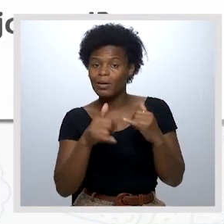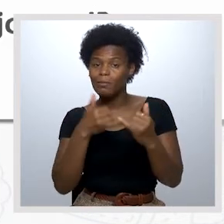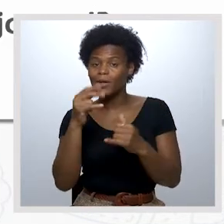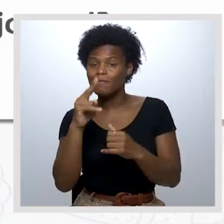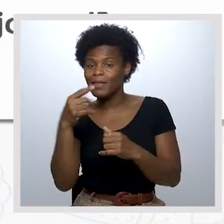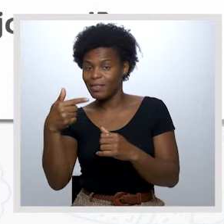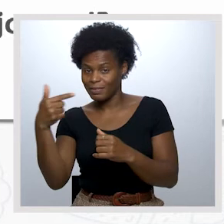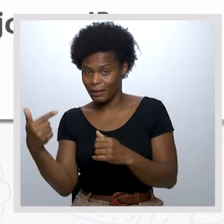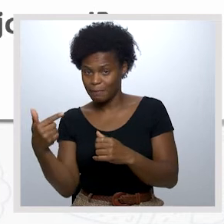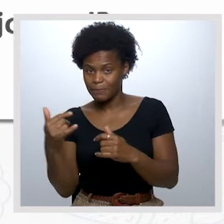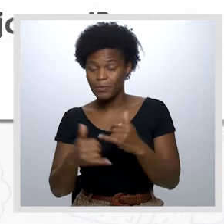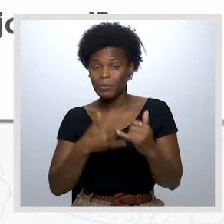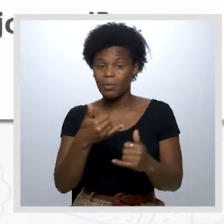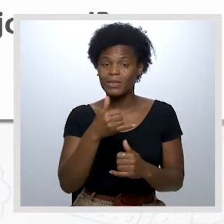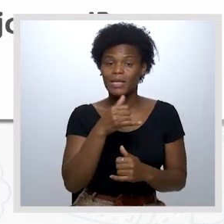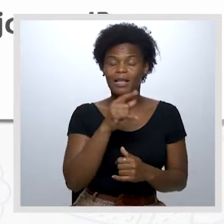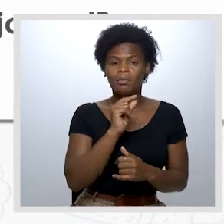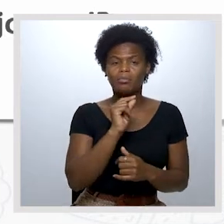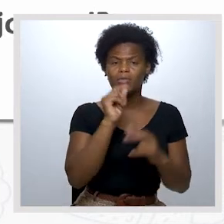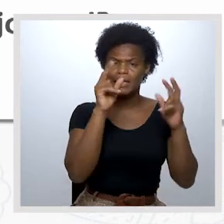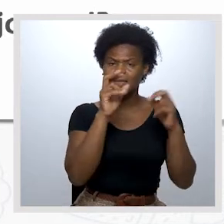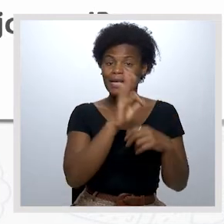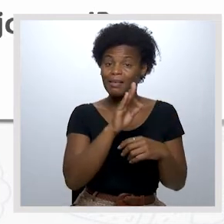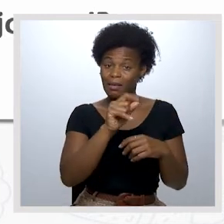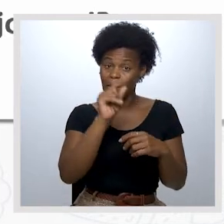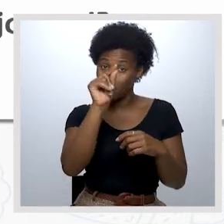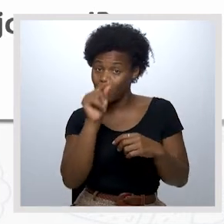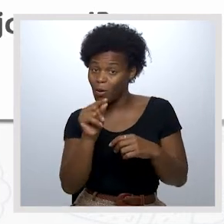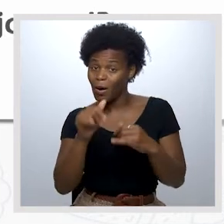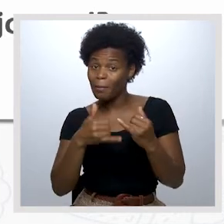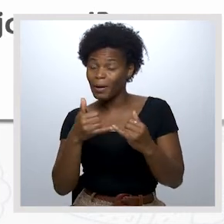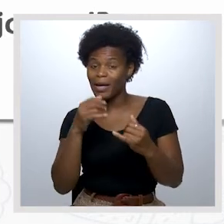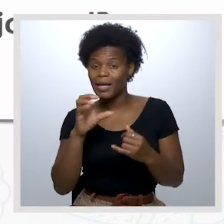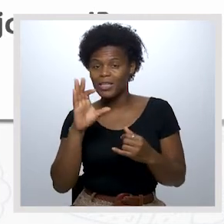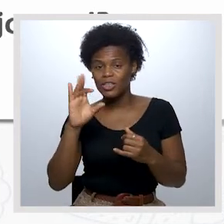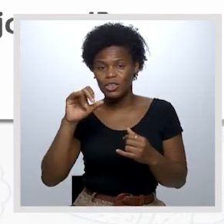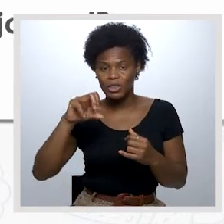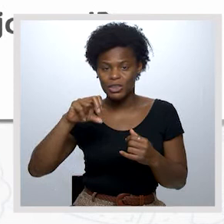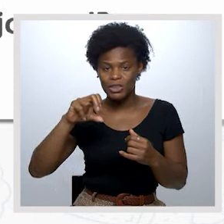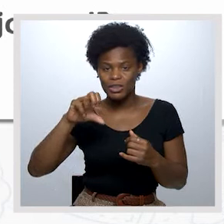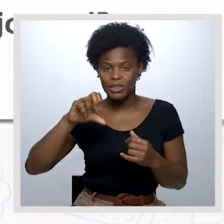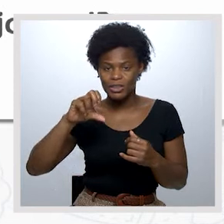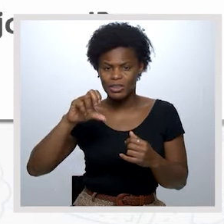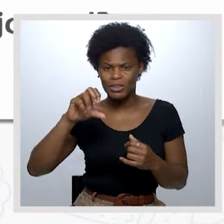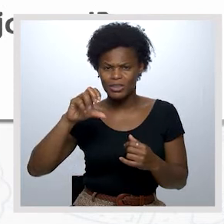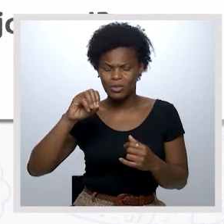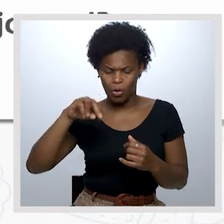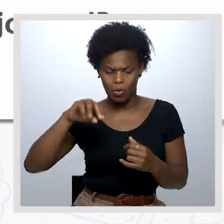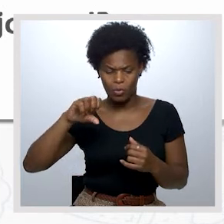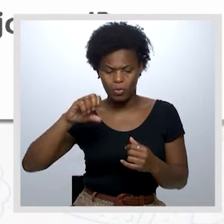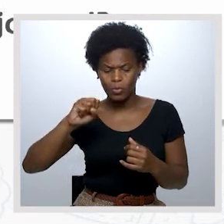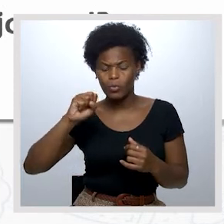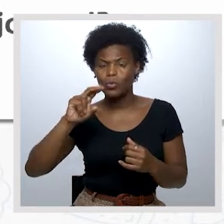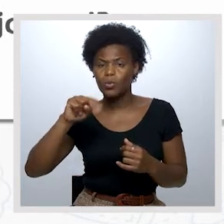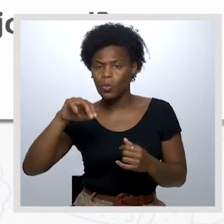après VTT. Titre 4 aussi, vous avez 2 points après chikungunya. Et aussi